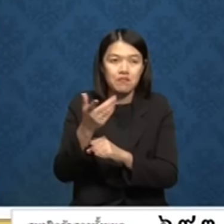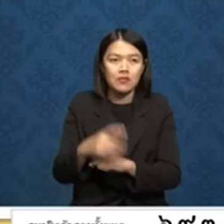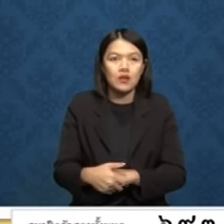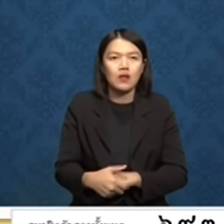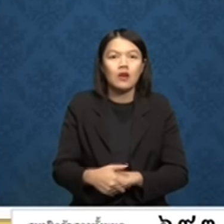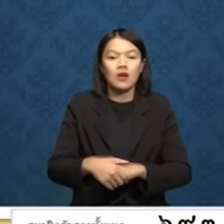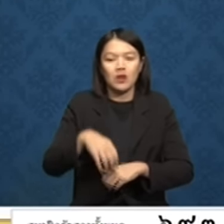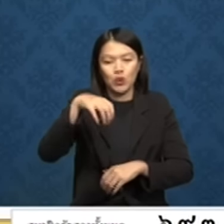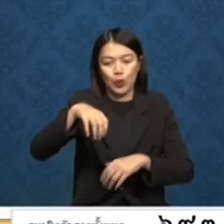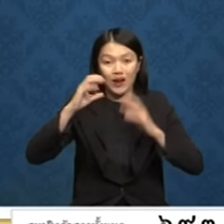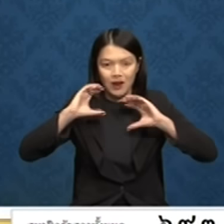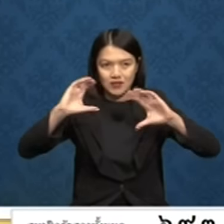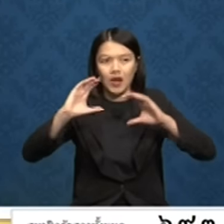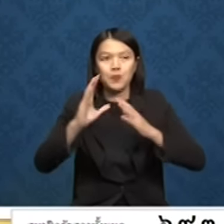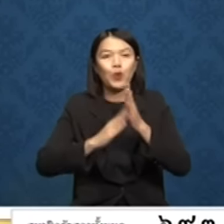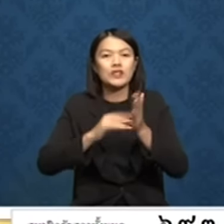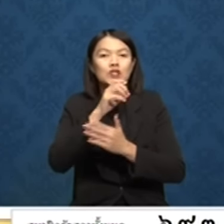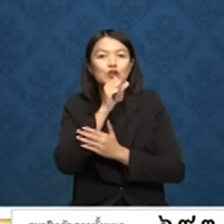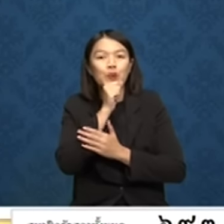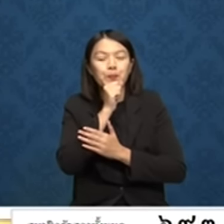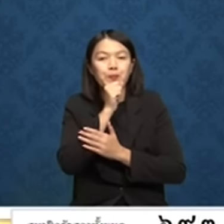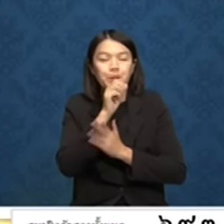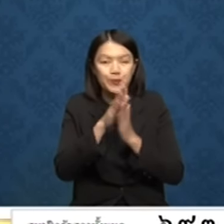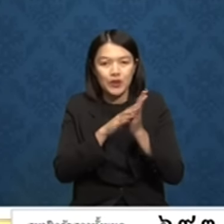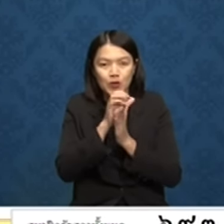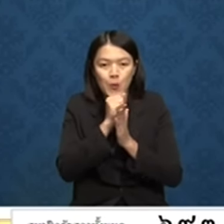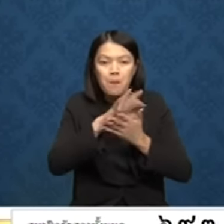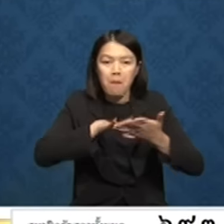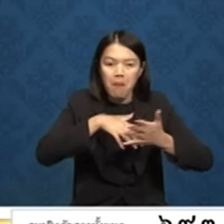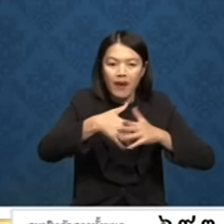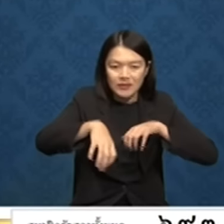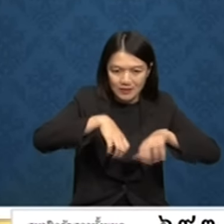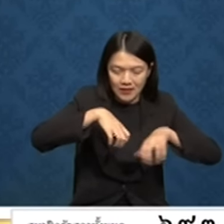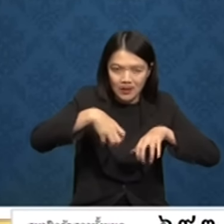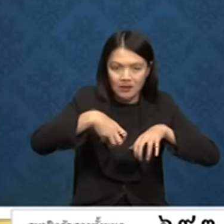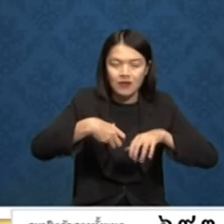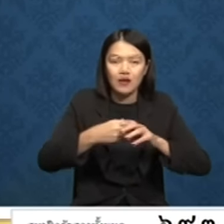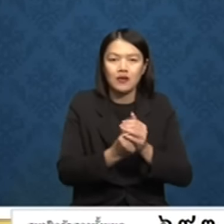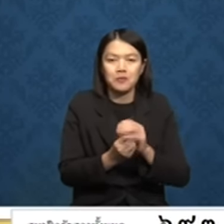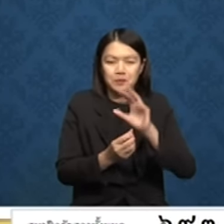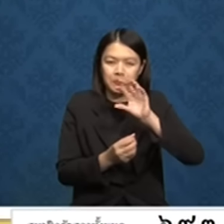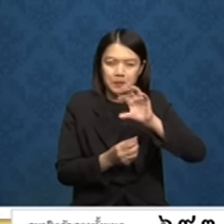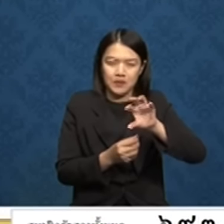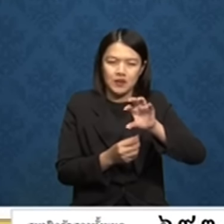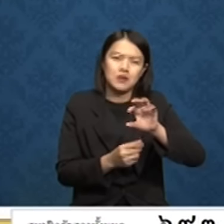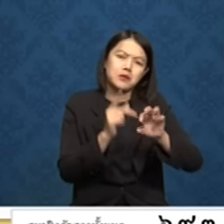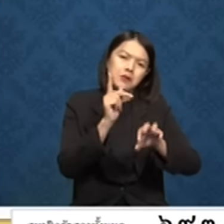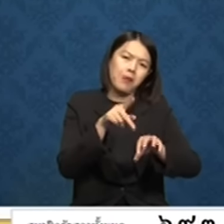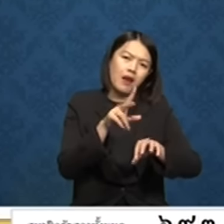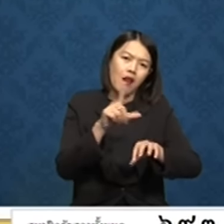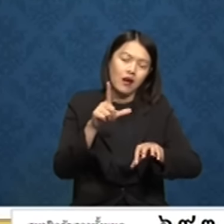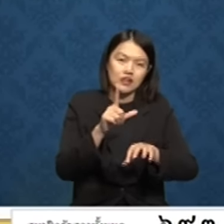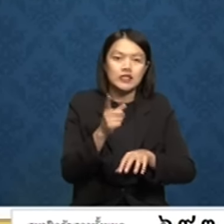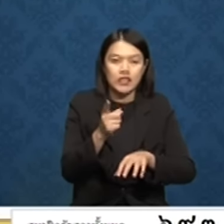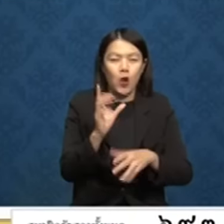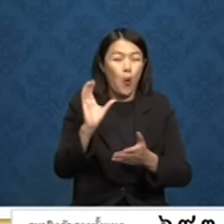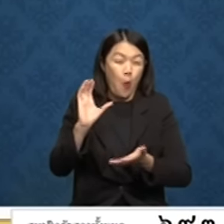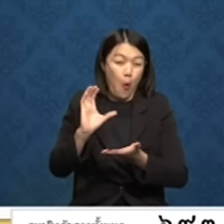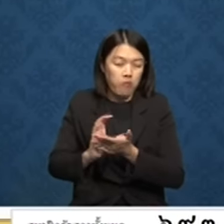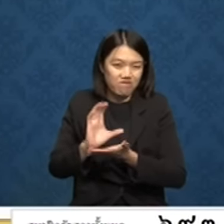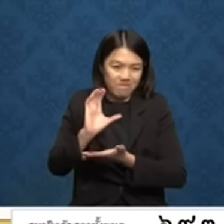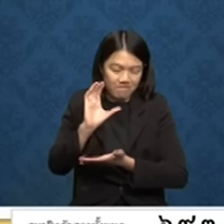านราชการจะระบุแค่สีส้มในปีหลังๆมานี้มีแผนบูรณาการเขาระบุแค่ประมาณไม่กี่พันล้านครับแต่จริงๆงบประมา